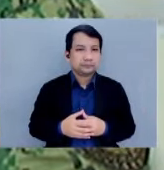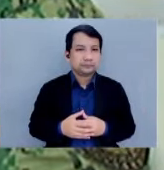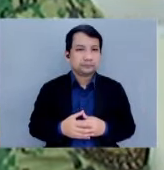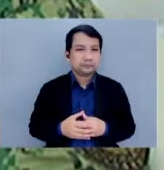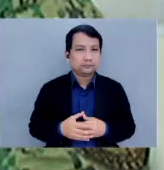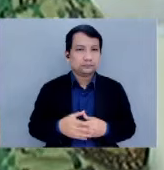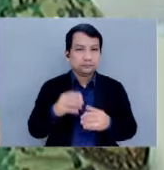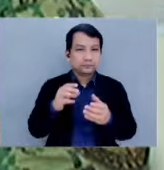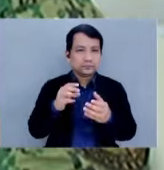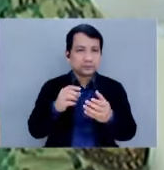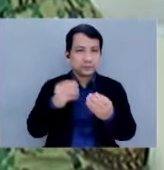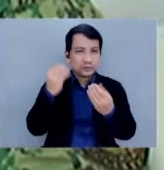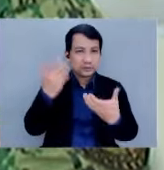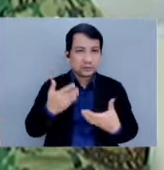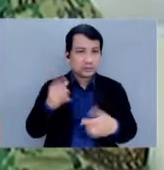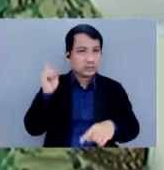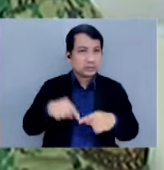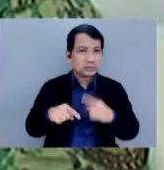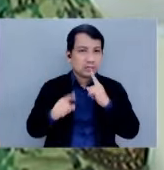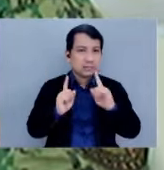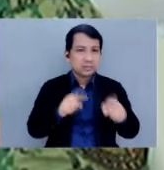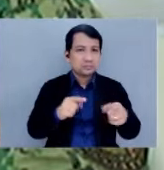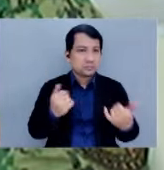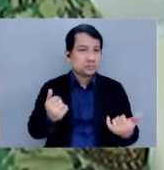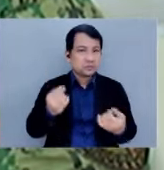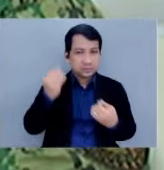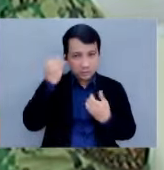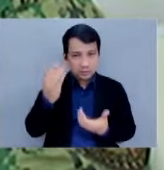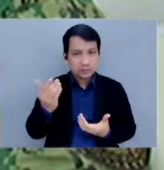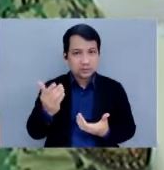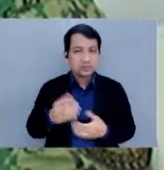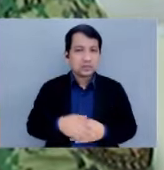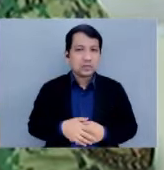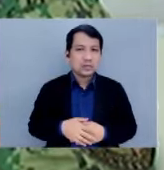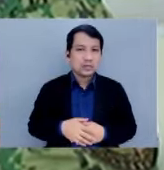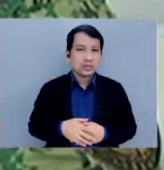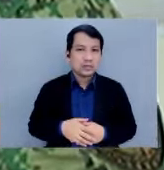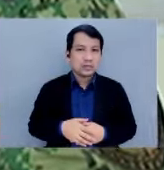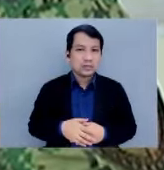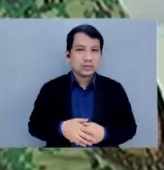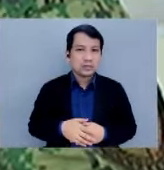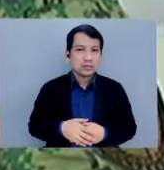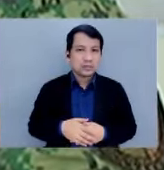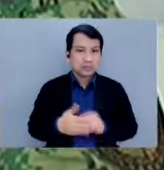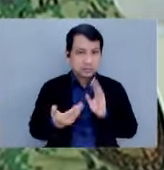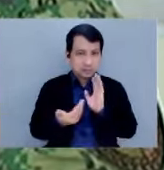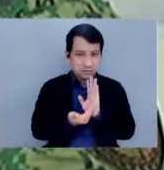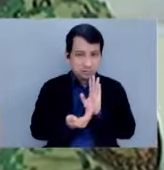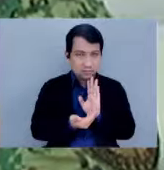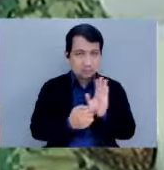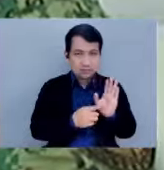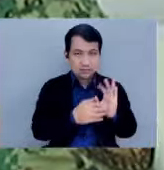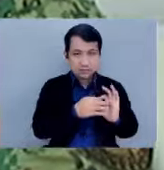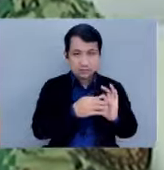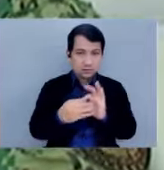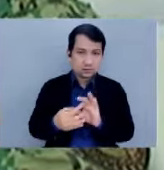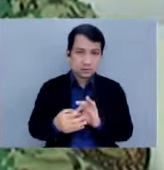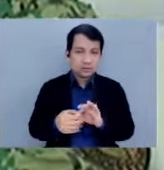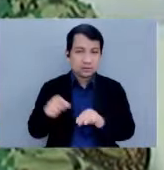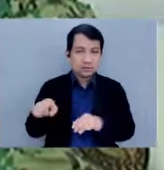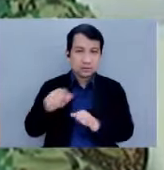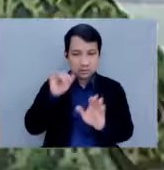because of its intelligence impact, hindi pa namin mai-release sa ngayon. Kasi that is the evidence that will lead us doon sa identity ng